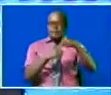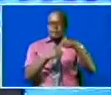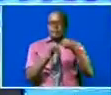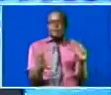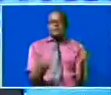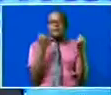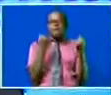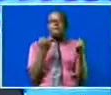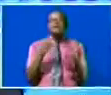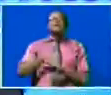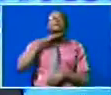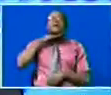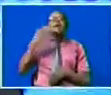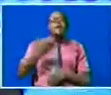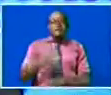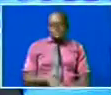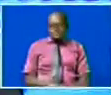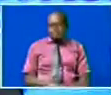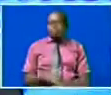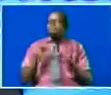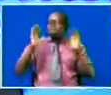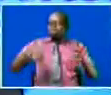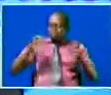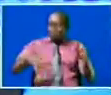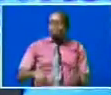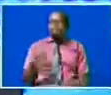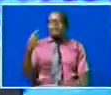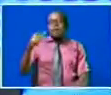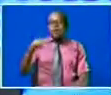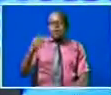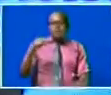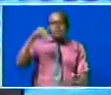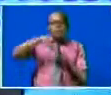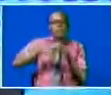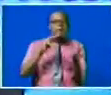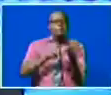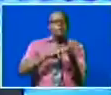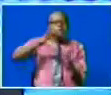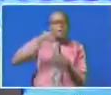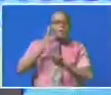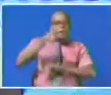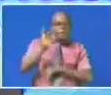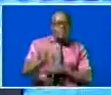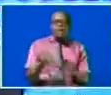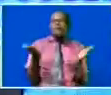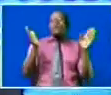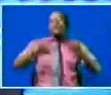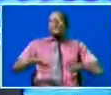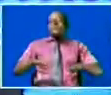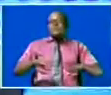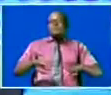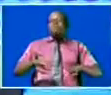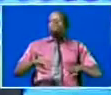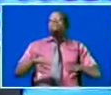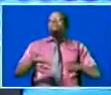imetolewa kutoka kwenye vifusi katika mgodi wa Makalda katika kaunti ya Migori baada ya mgodi huo kuporomoka. Maporomoko